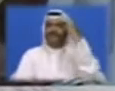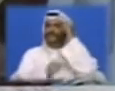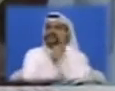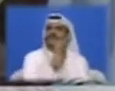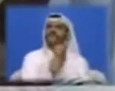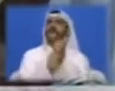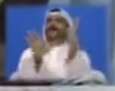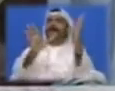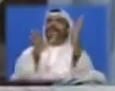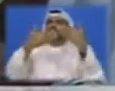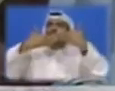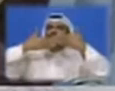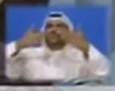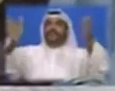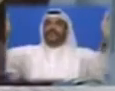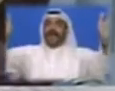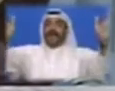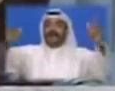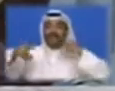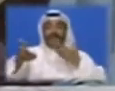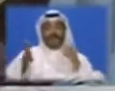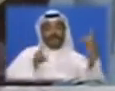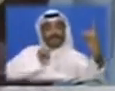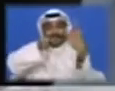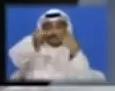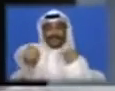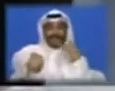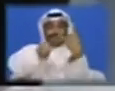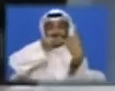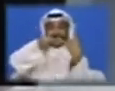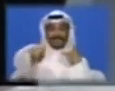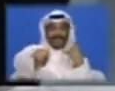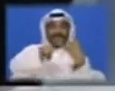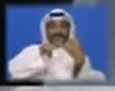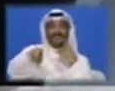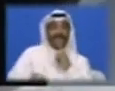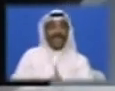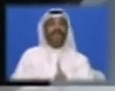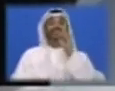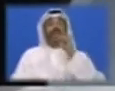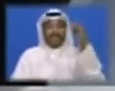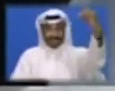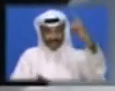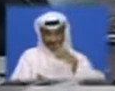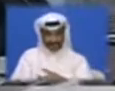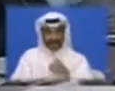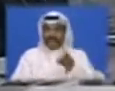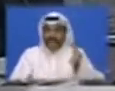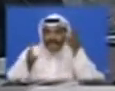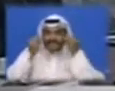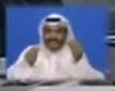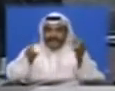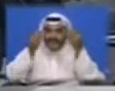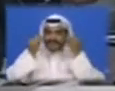الحقة والانفتاح على المحيط، والزيارة تبقى فرصة للبرلمان المغربي للاستفادة أكثر من